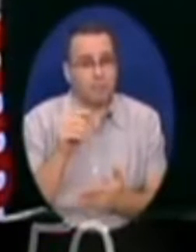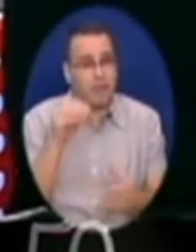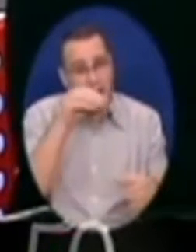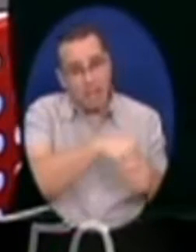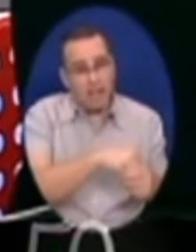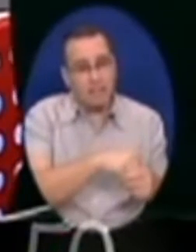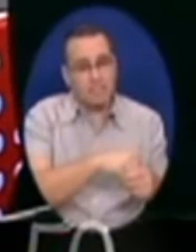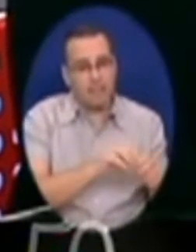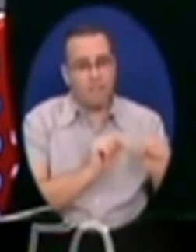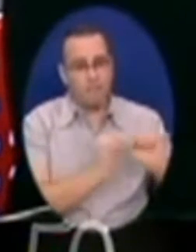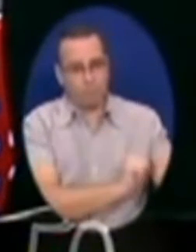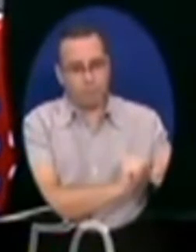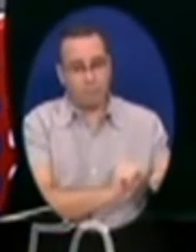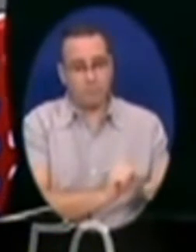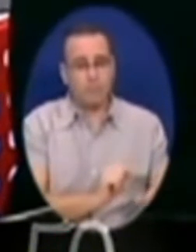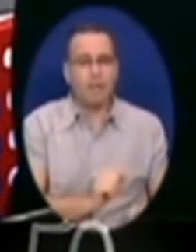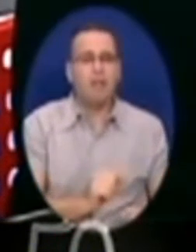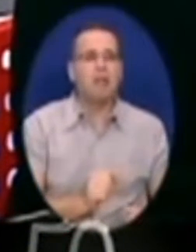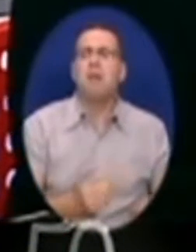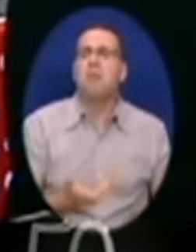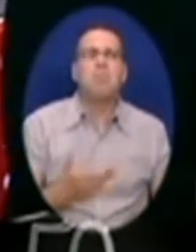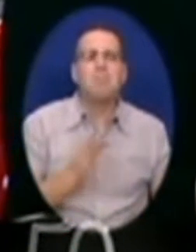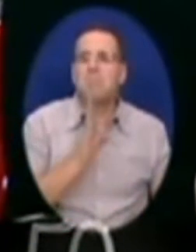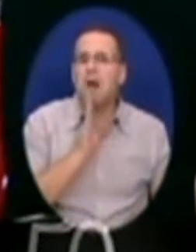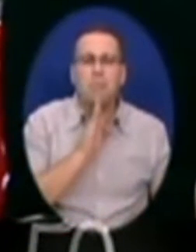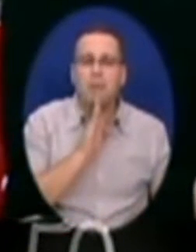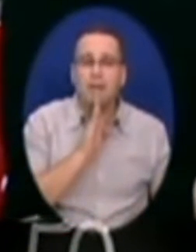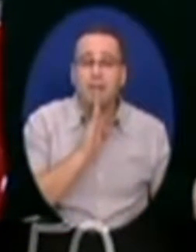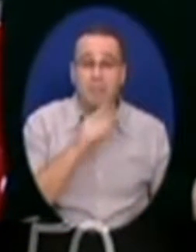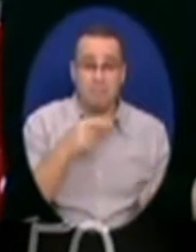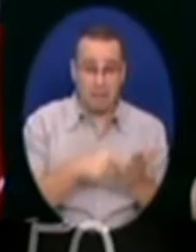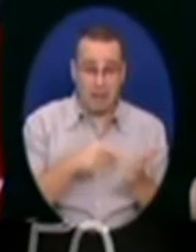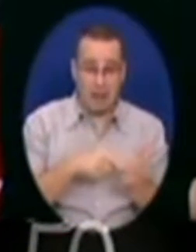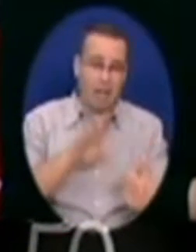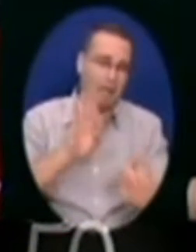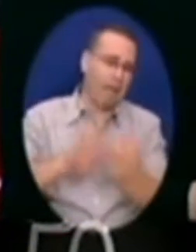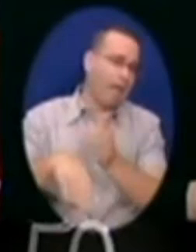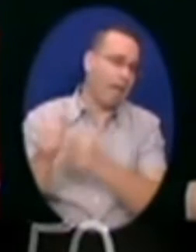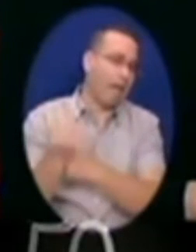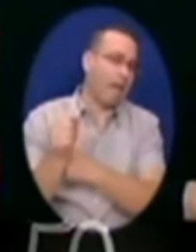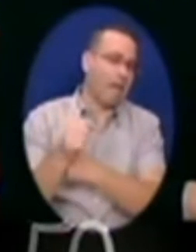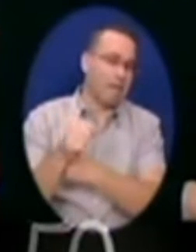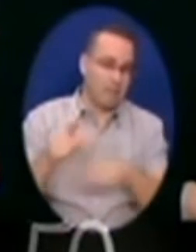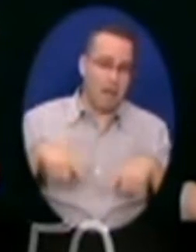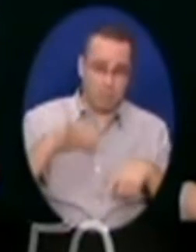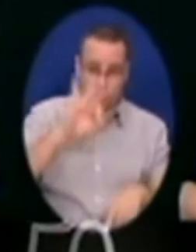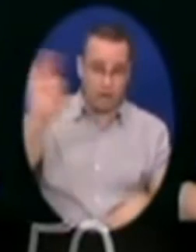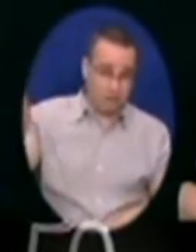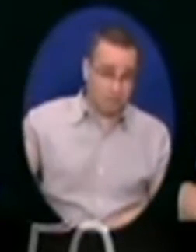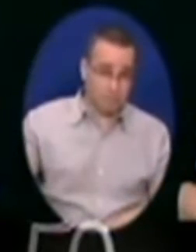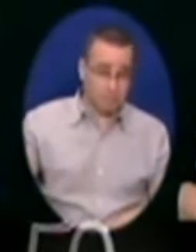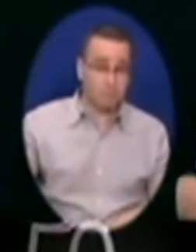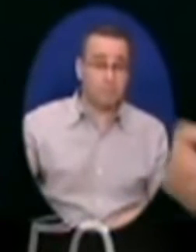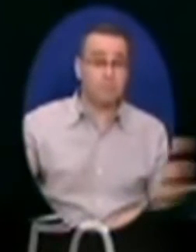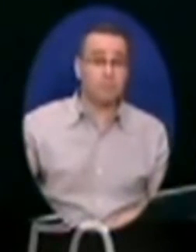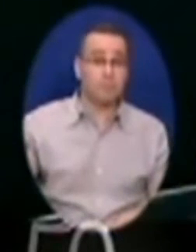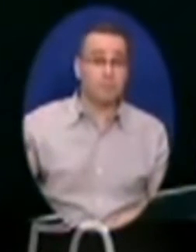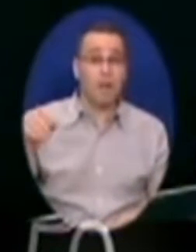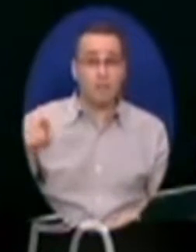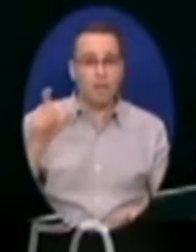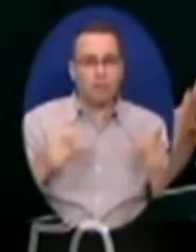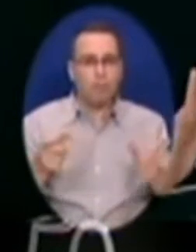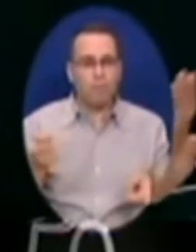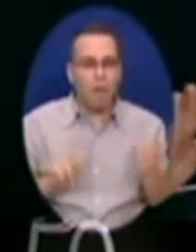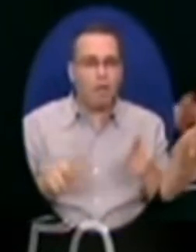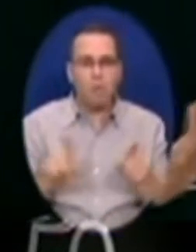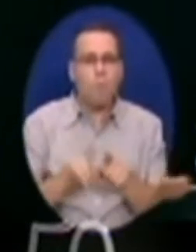הזאת. אז ההצעה הזאת, הרי מה הבעיה? הבעיה היא בגלל הזילות, בגלל שהחיים כל כך זולים, אנשים נהרגים